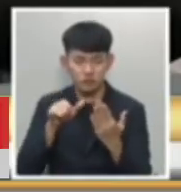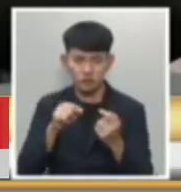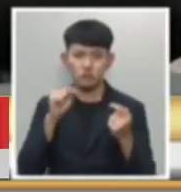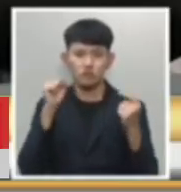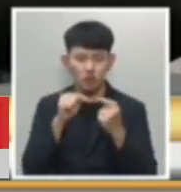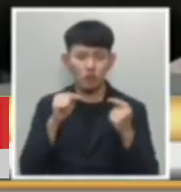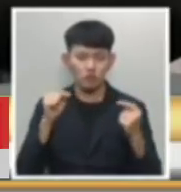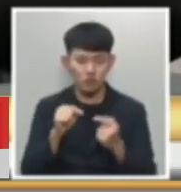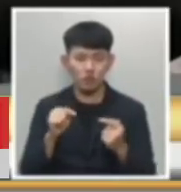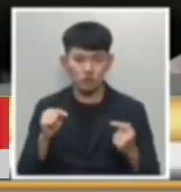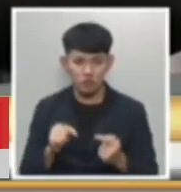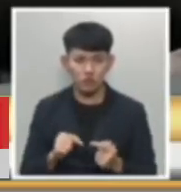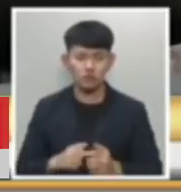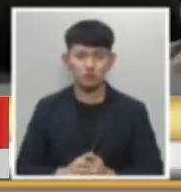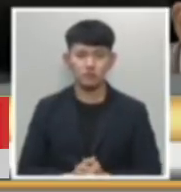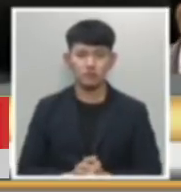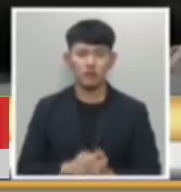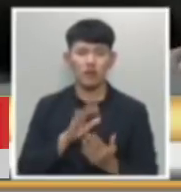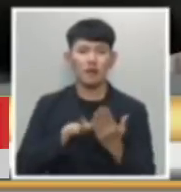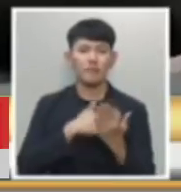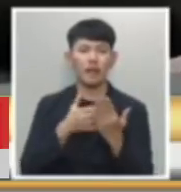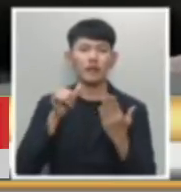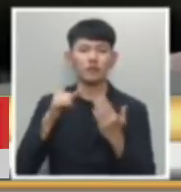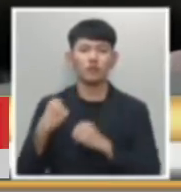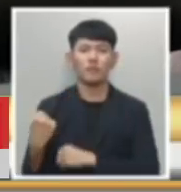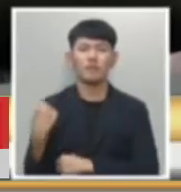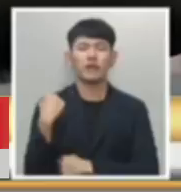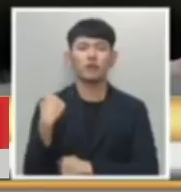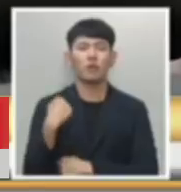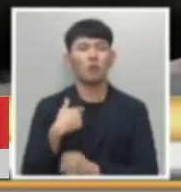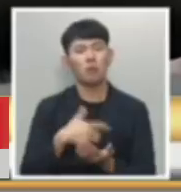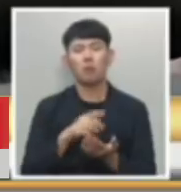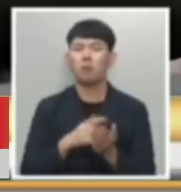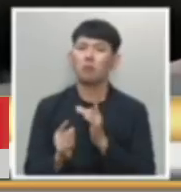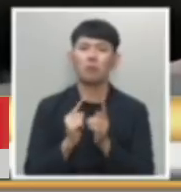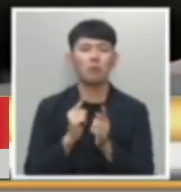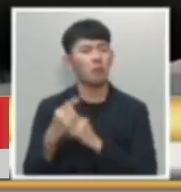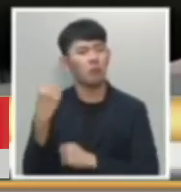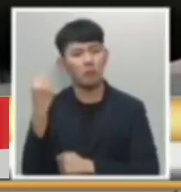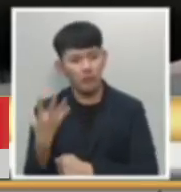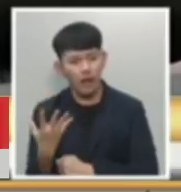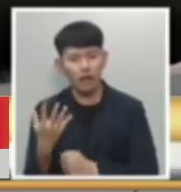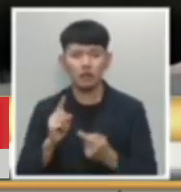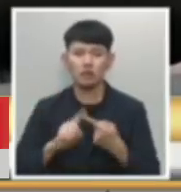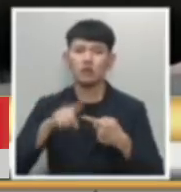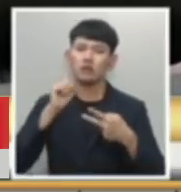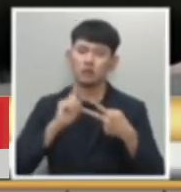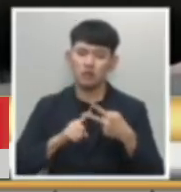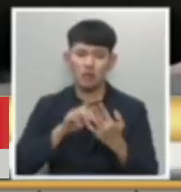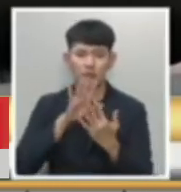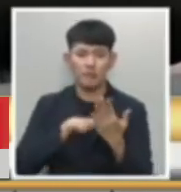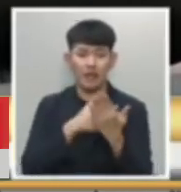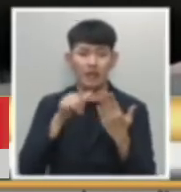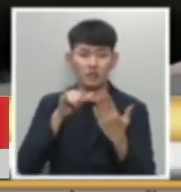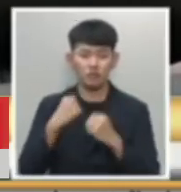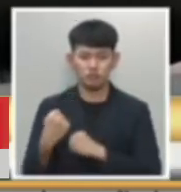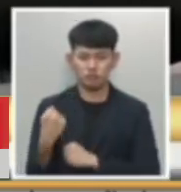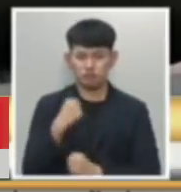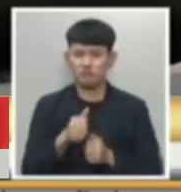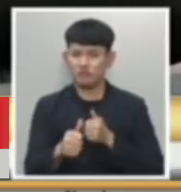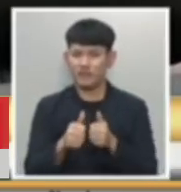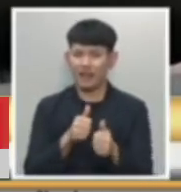แผนยุทธศาสตร์ยุทธศาสตร์ความมั่นคงมีการพูดกันมากยุทธศาสตร์เพื่อเพิ่มขีดความสามารถในการแข่ง